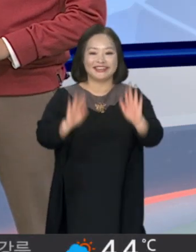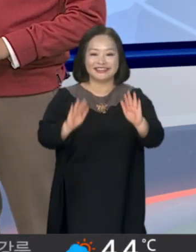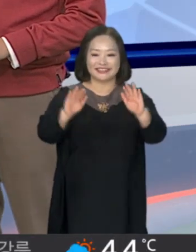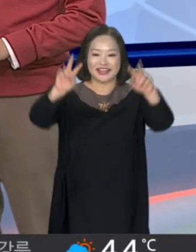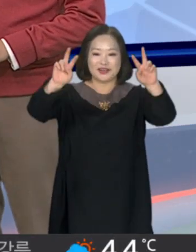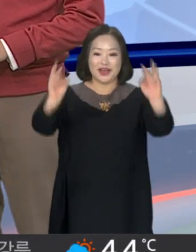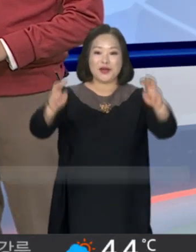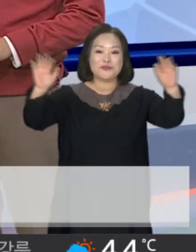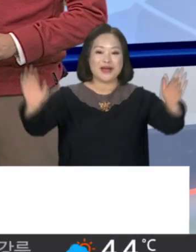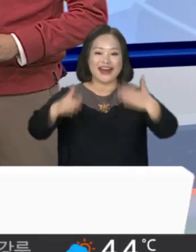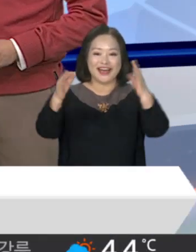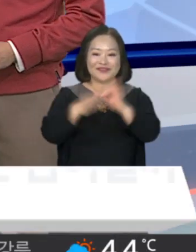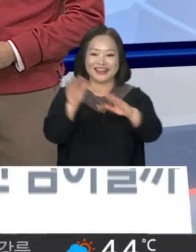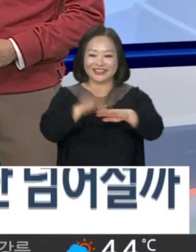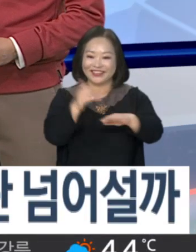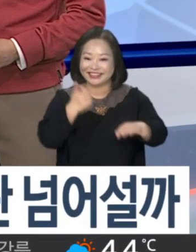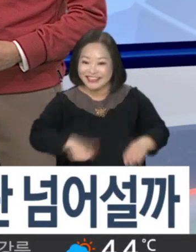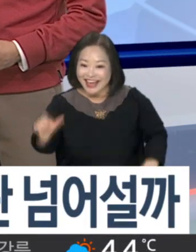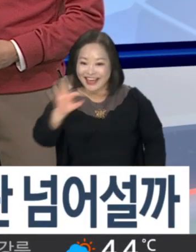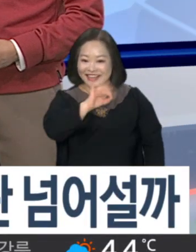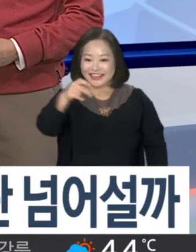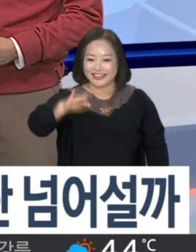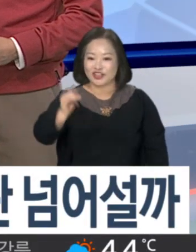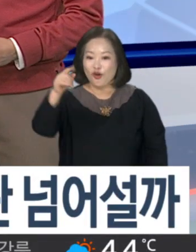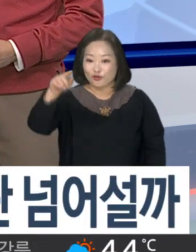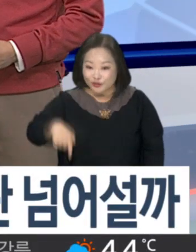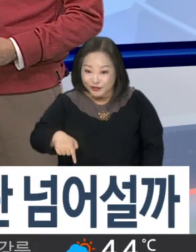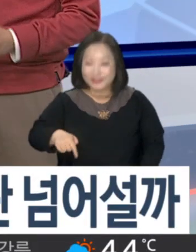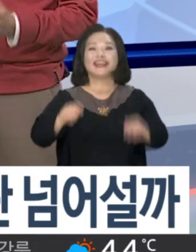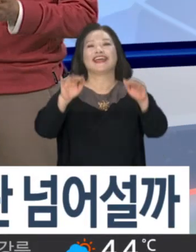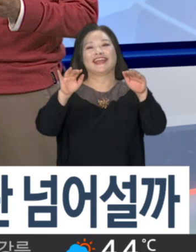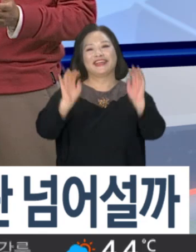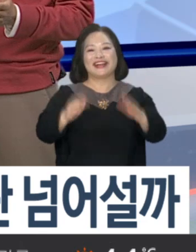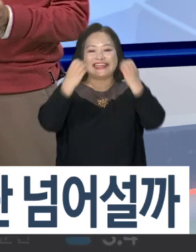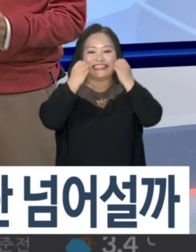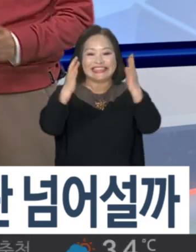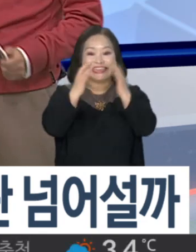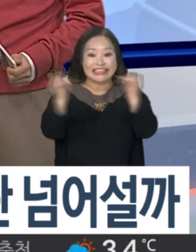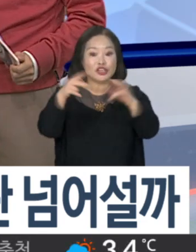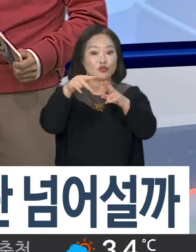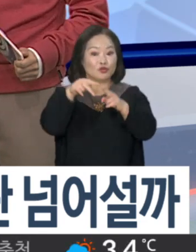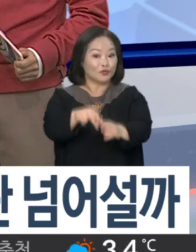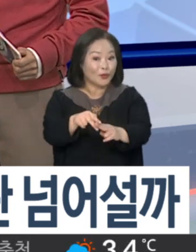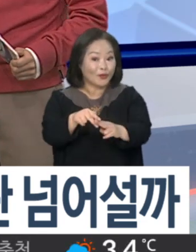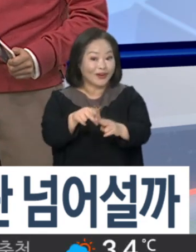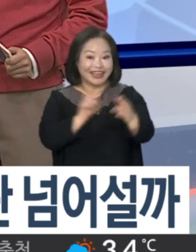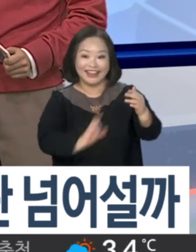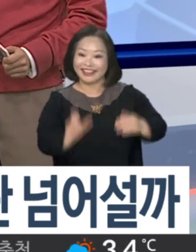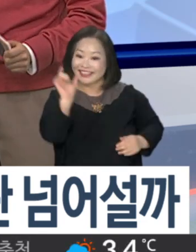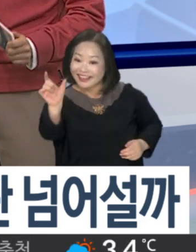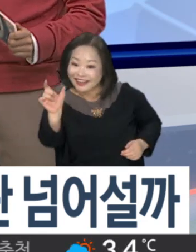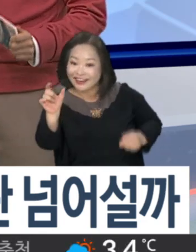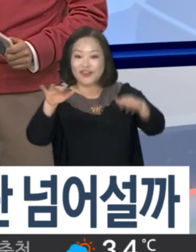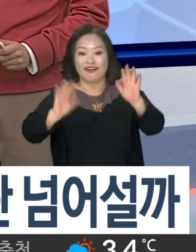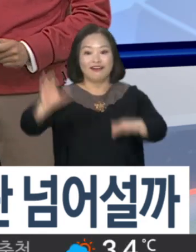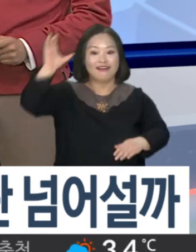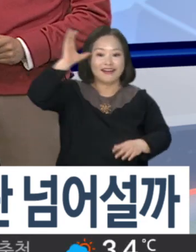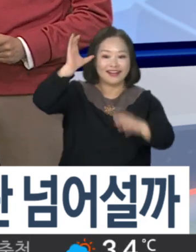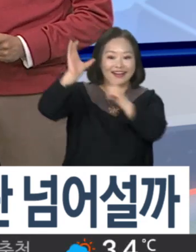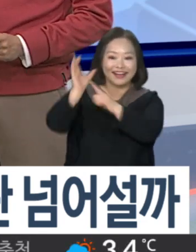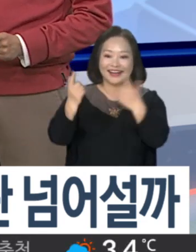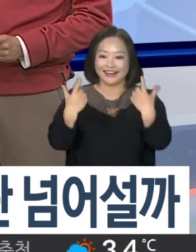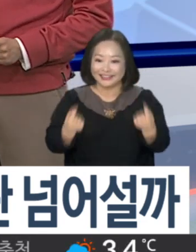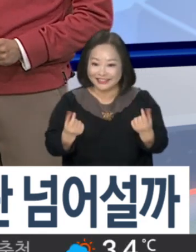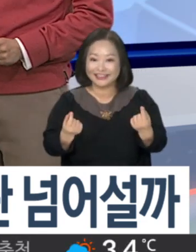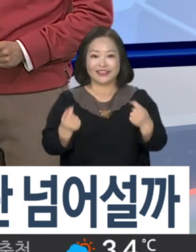미국에 진출한 바람의 손자 이정우 선수가 올 시즌 메이저리그 신인왕 후보로 거론됐습니다. 현지에선 이런 기대감과 함께